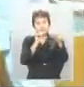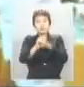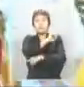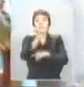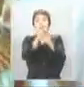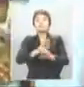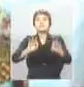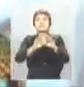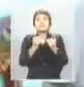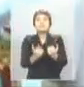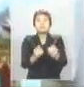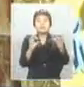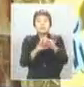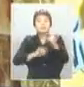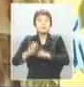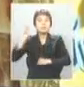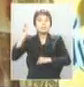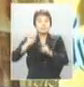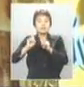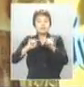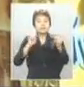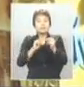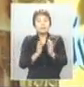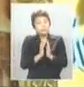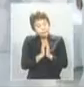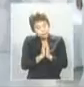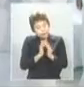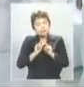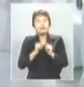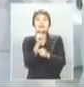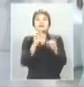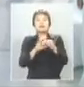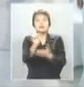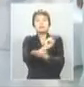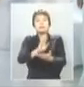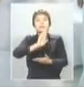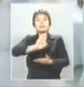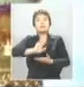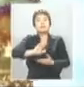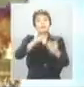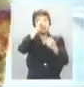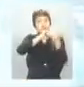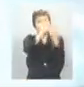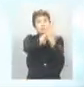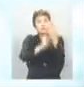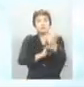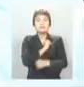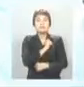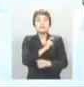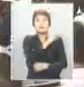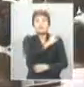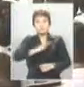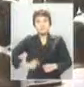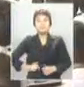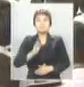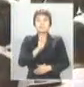กับร่วมถวายสัตย์ปฏิญาณเพื่อแสดงออกถึงความจงรักภักดีต่อสถาบันชาติศาสนาและพระมหากษัตริย์